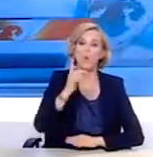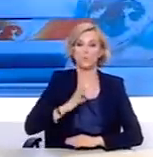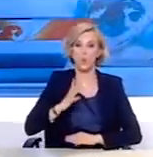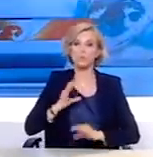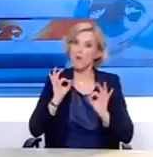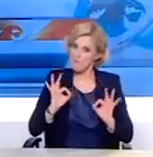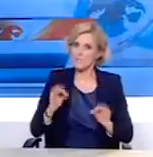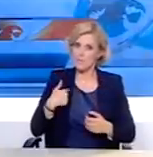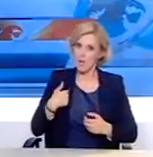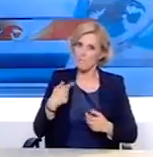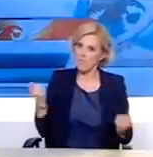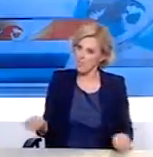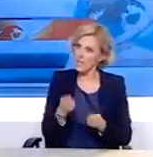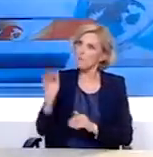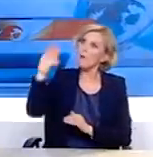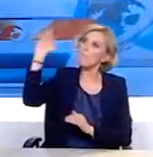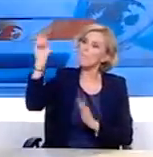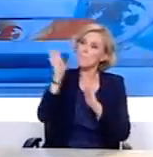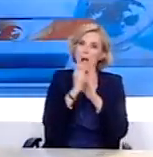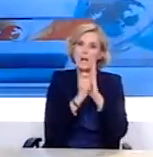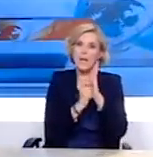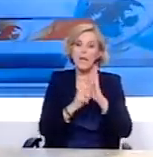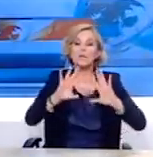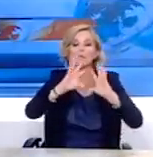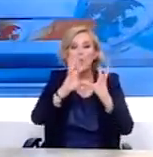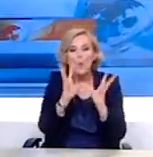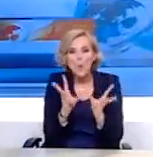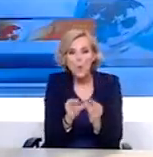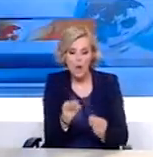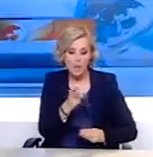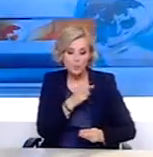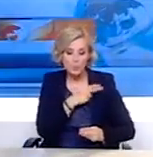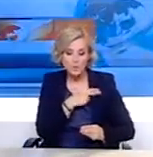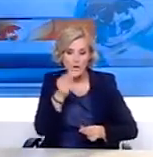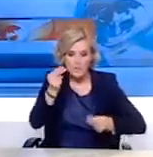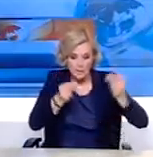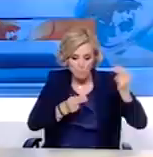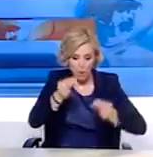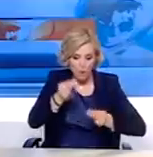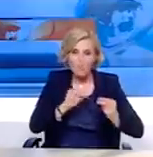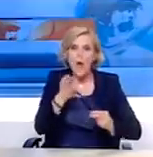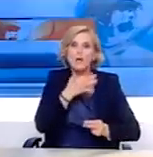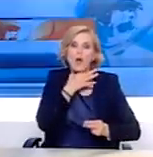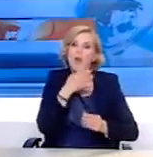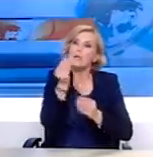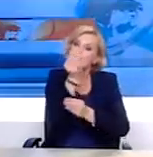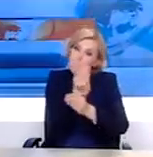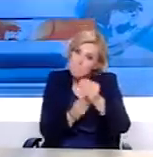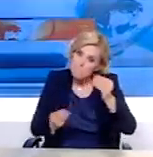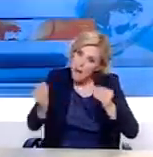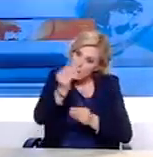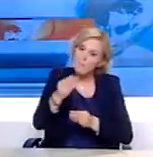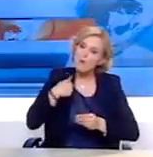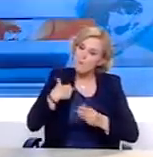στις παραγγελίες οι οποίες πρέπει να κάνουμε, έτσι ώστε να καλύψουμε και αυξημένη ζήτηση. Και σε ό,τι